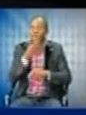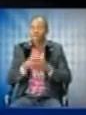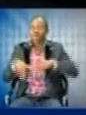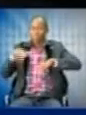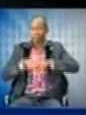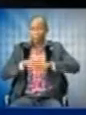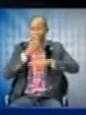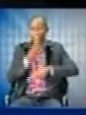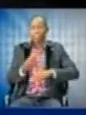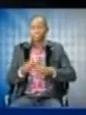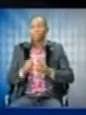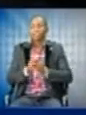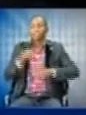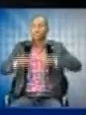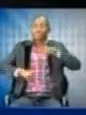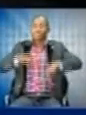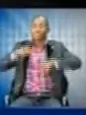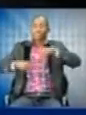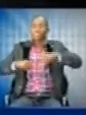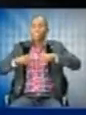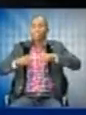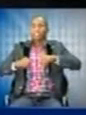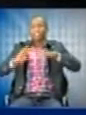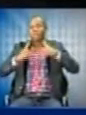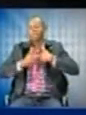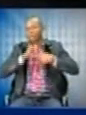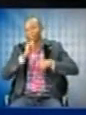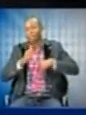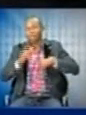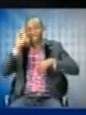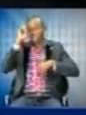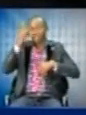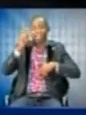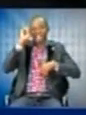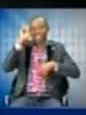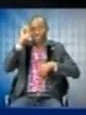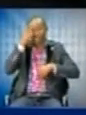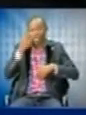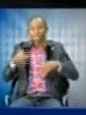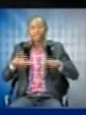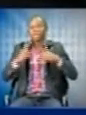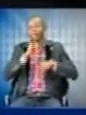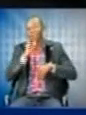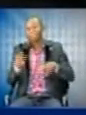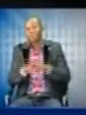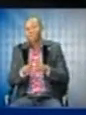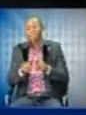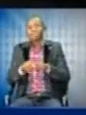gouverneur n'a même pas un vélo. Alors là, ça va devenir un sérieux problème. Donc moi, je crois que c'est